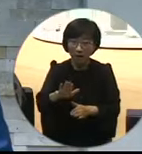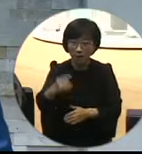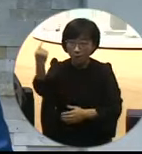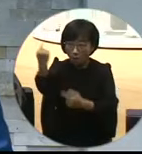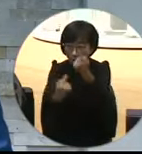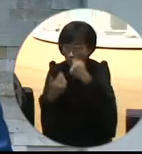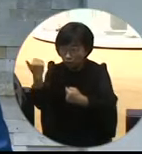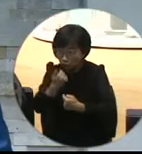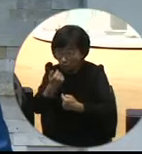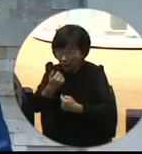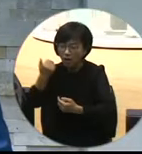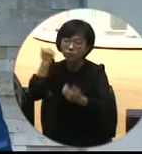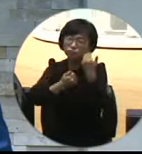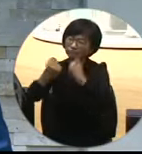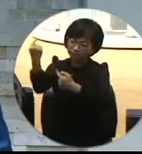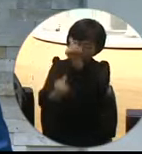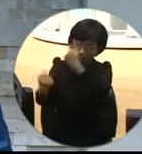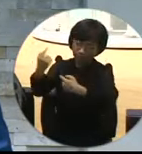누가 오더라도